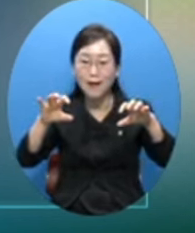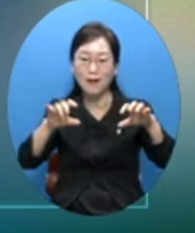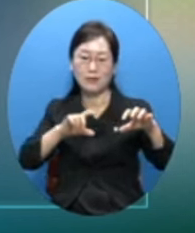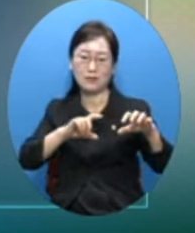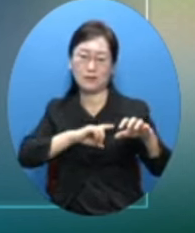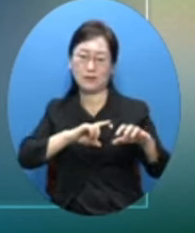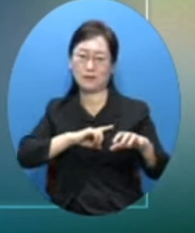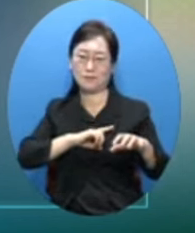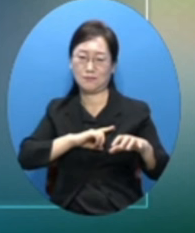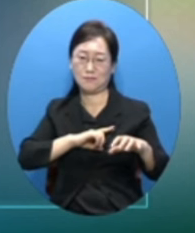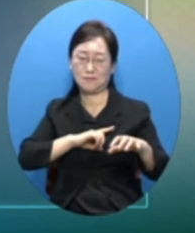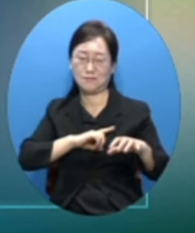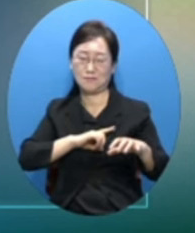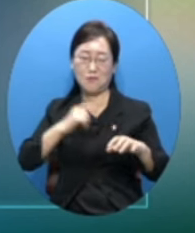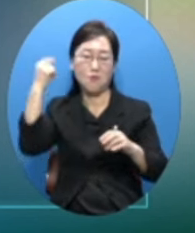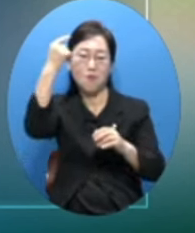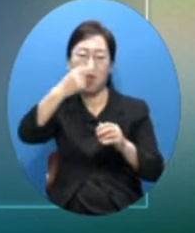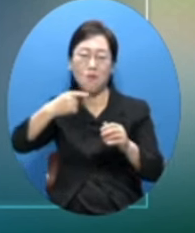그러한